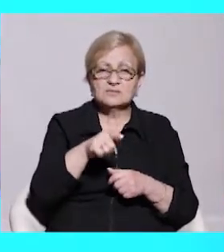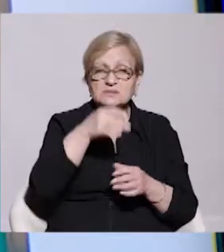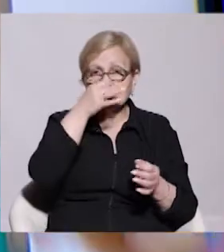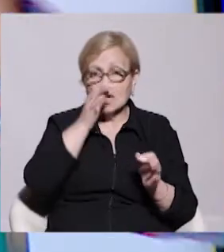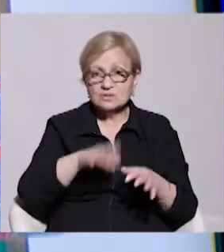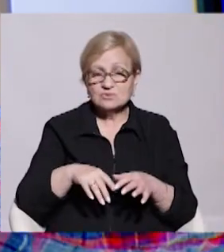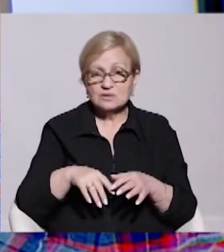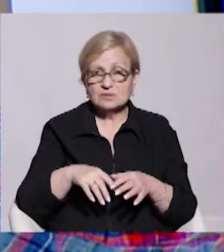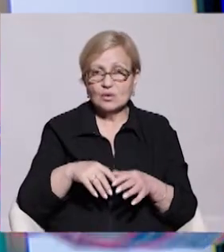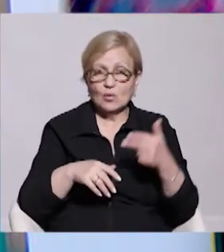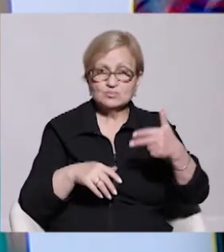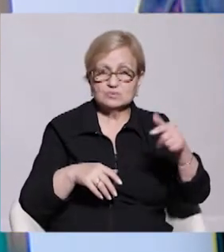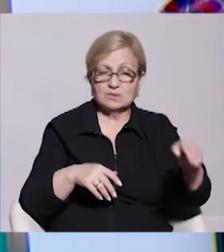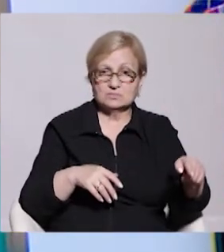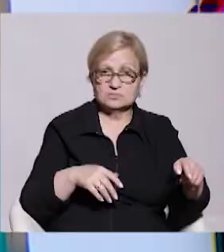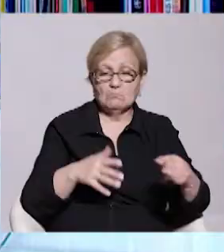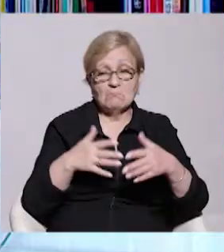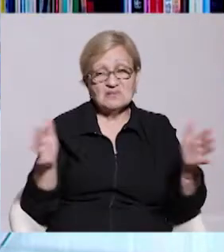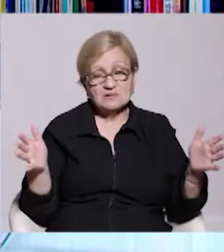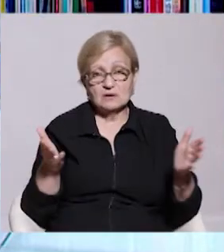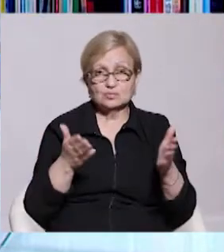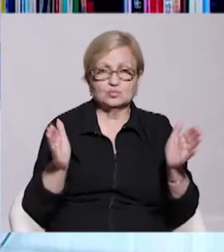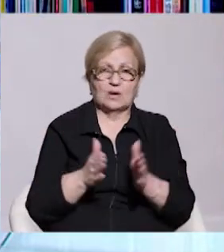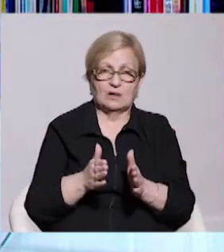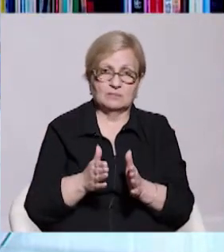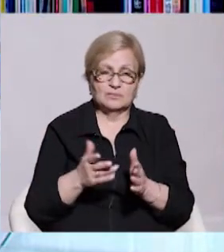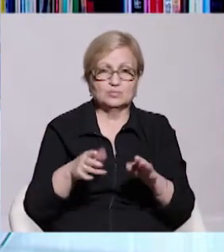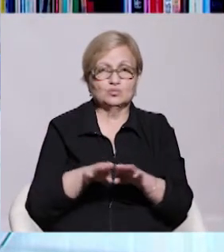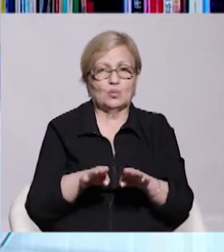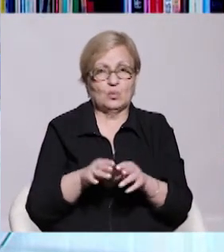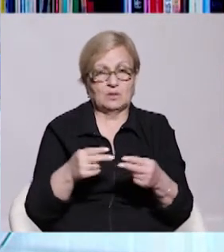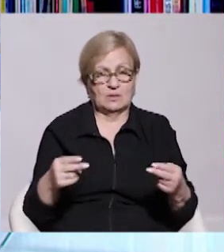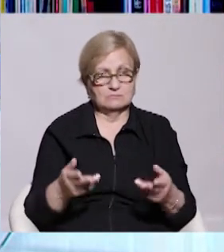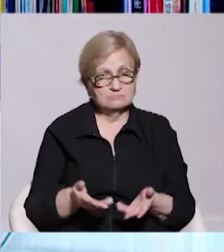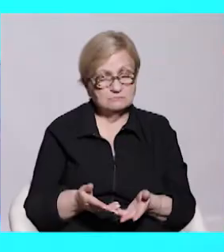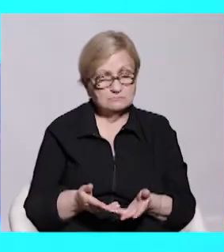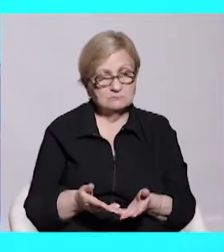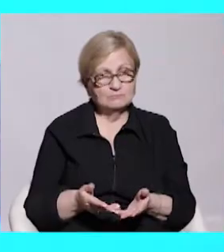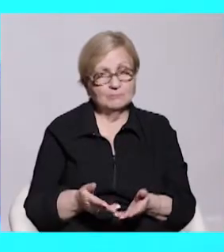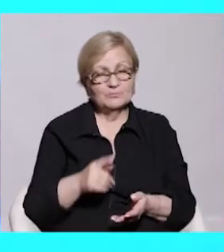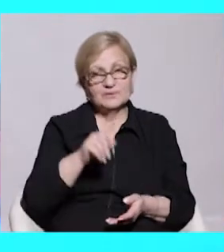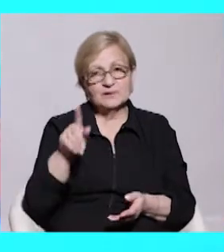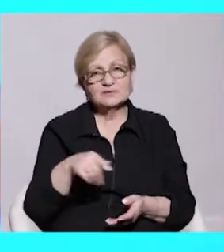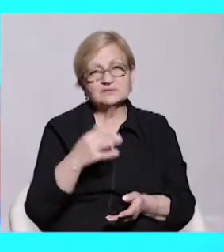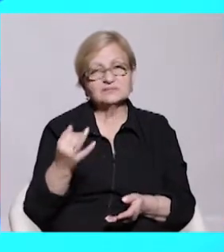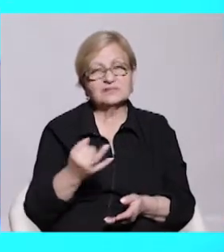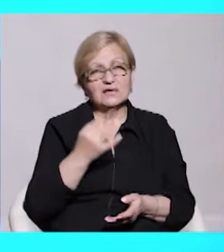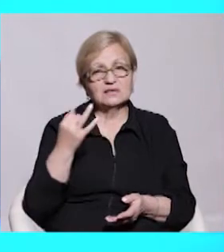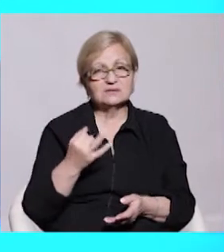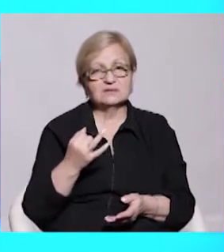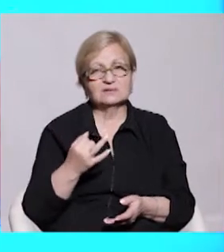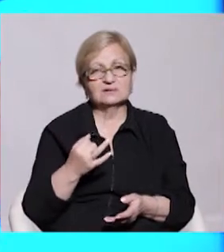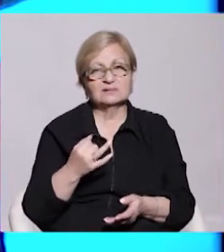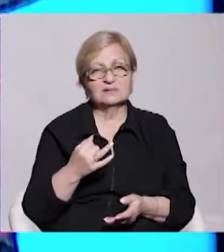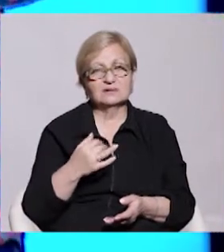დარჩა, 30-ს მეტია, ნაკლებია თუ ტოლია? ხედავთ, აი ესე საინტერესოდ